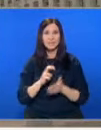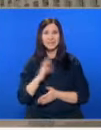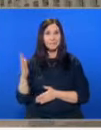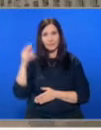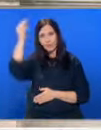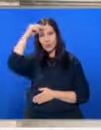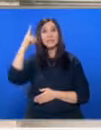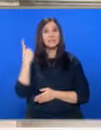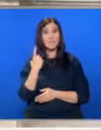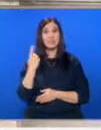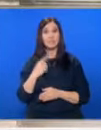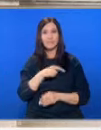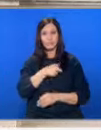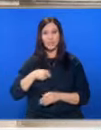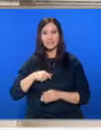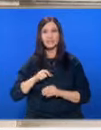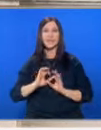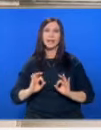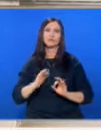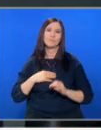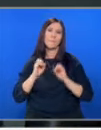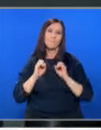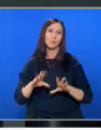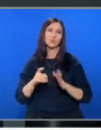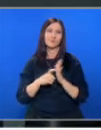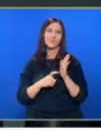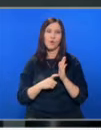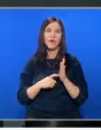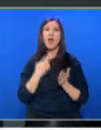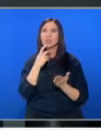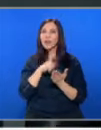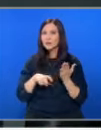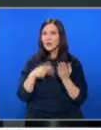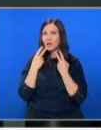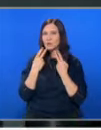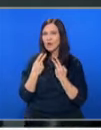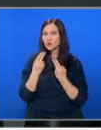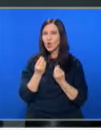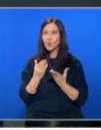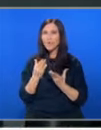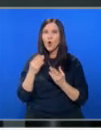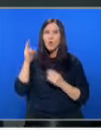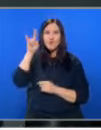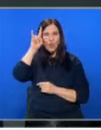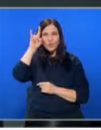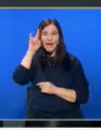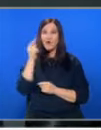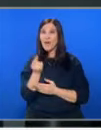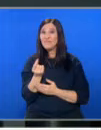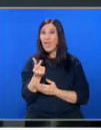България и самите депутати са били наясно, че има пропуски в закона. На хартия изглежда хубаво, но дявола е в детайла